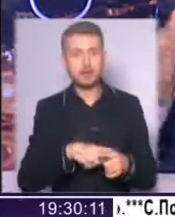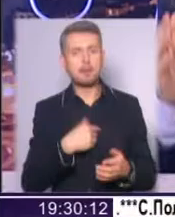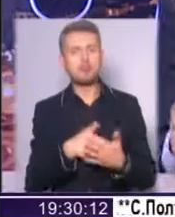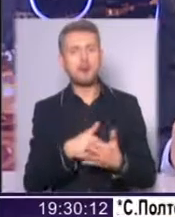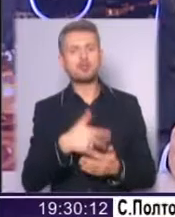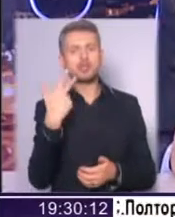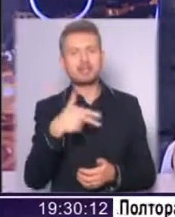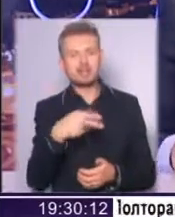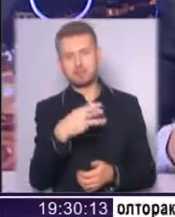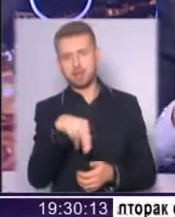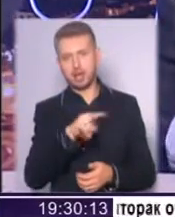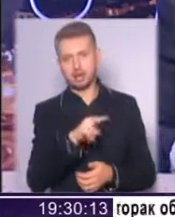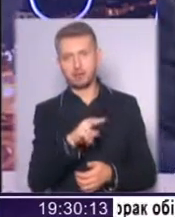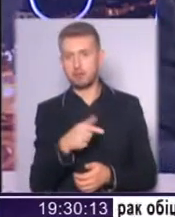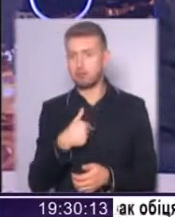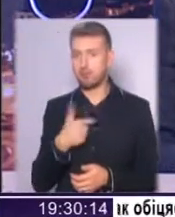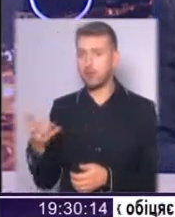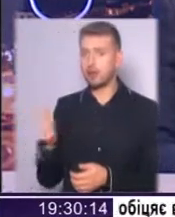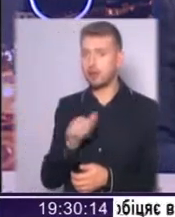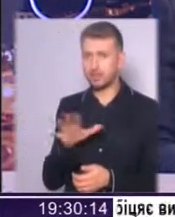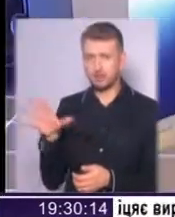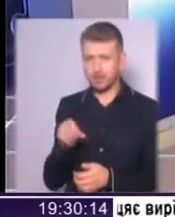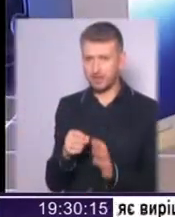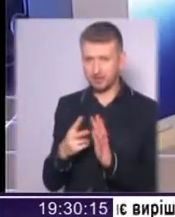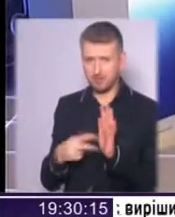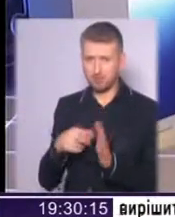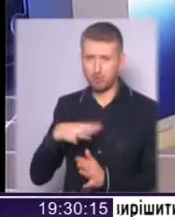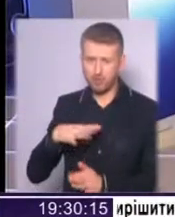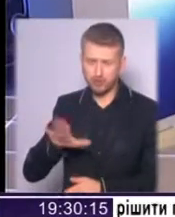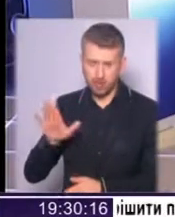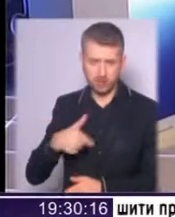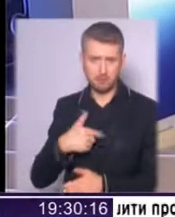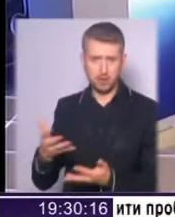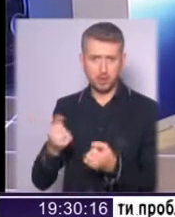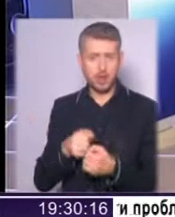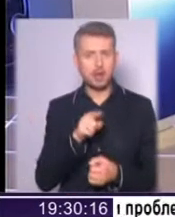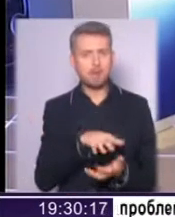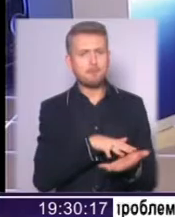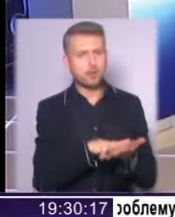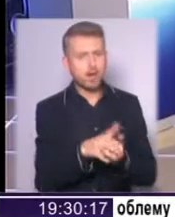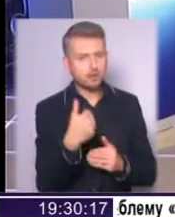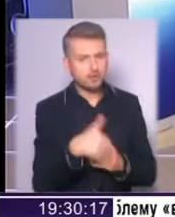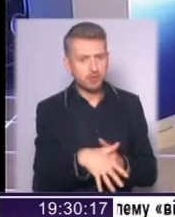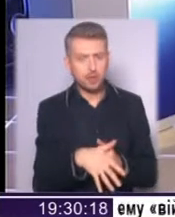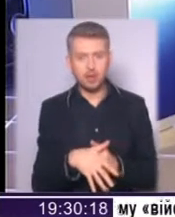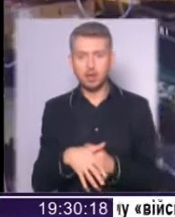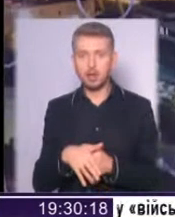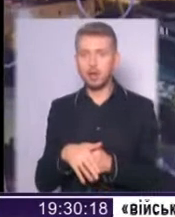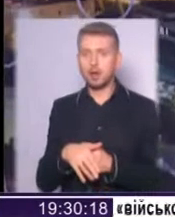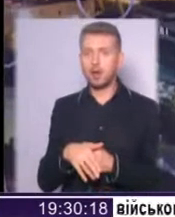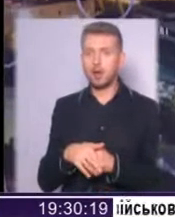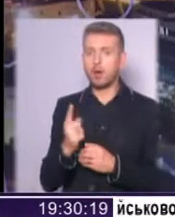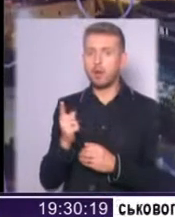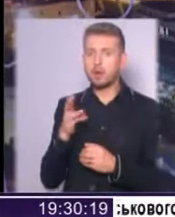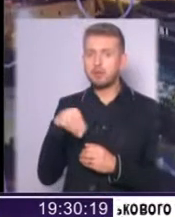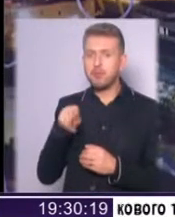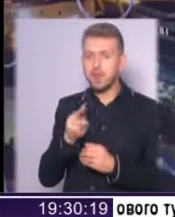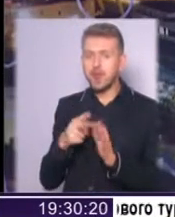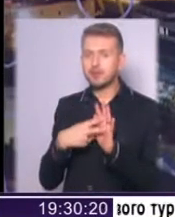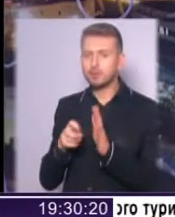питання, було 18, стало 6. Де поділося 12 мільярдів? Раз. Друге. Міжнародний валютний фонд, Сполучені Штати, інші країни дали ще